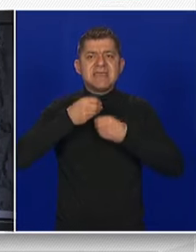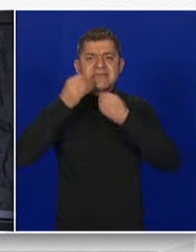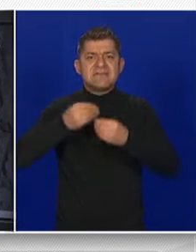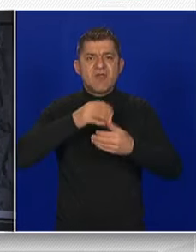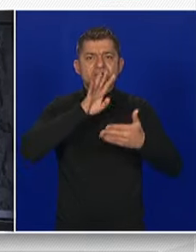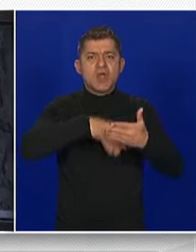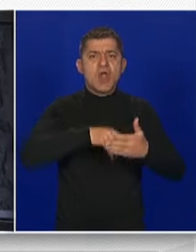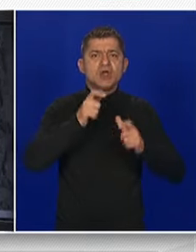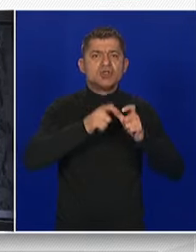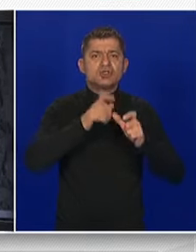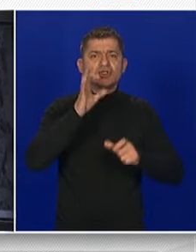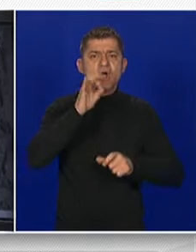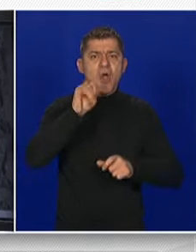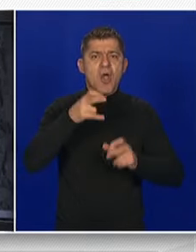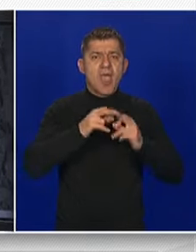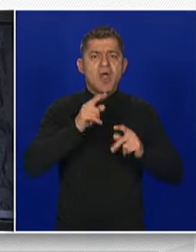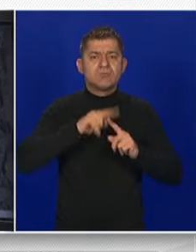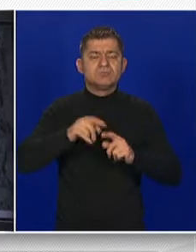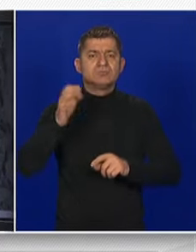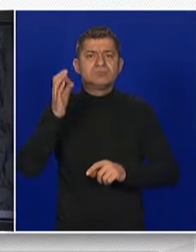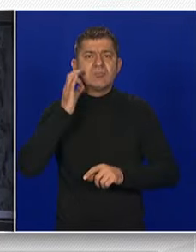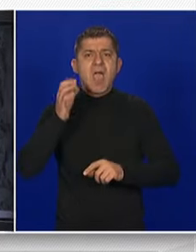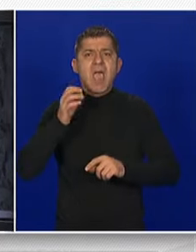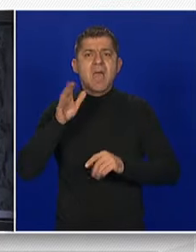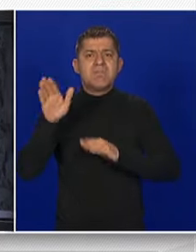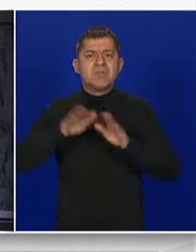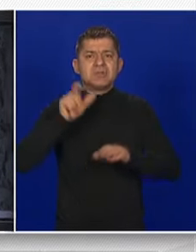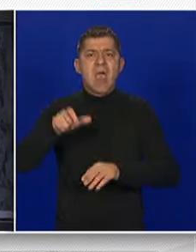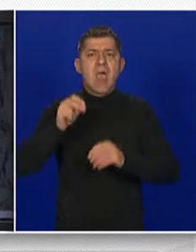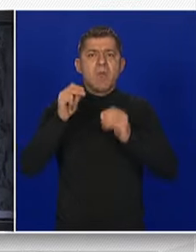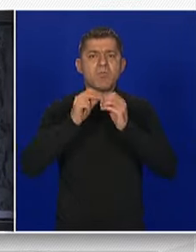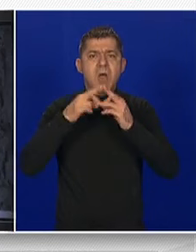zbog ugroze ministra Banožića?